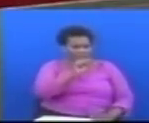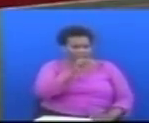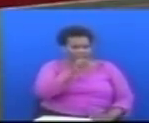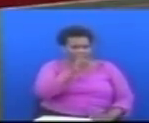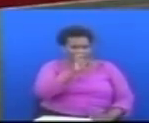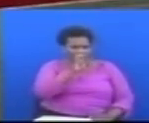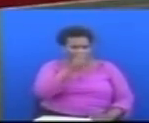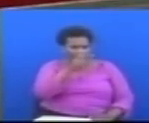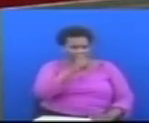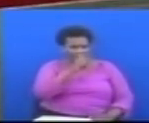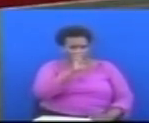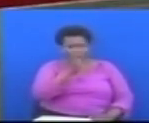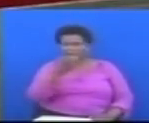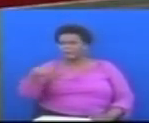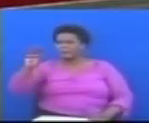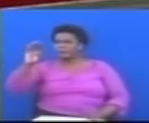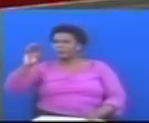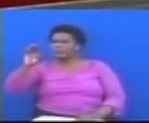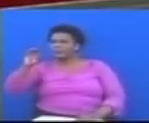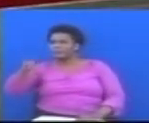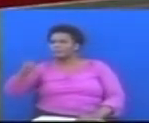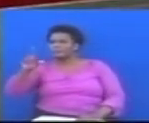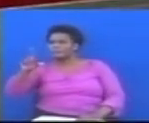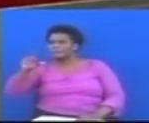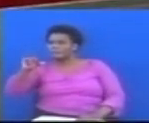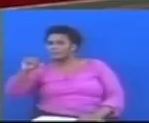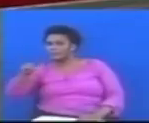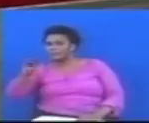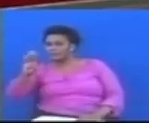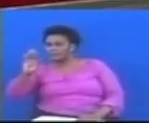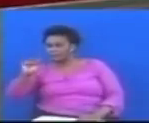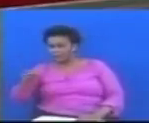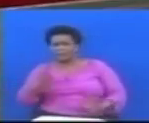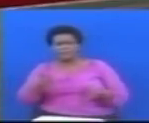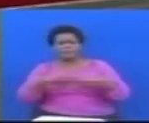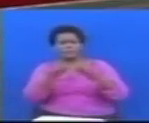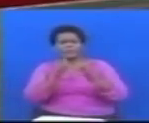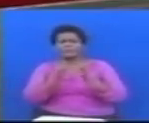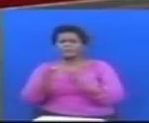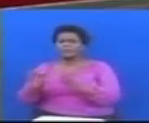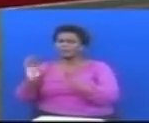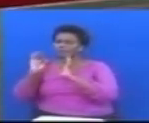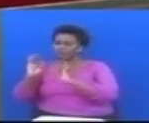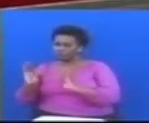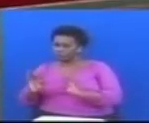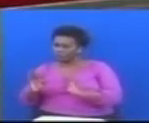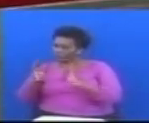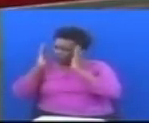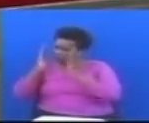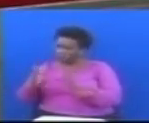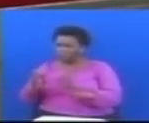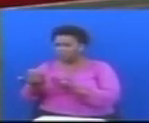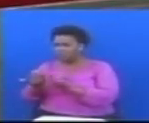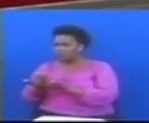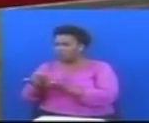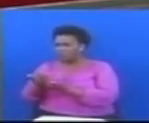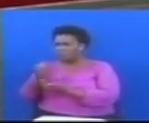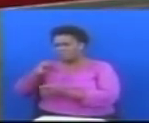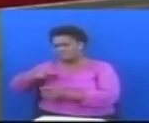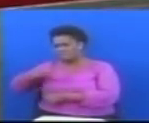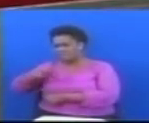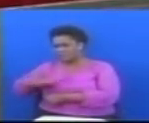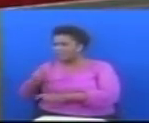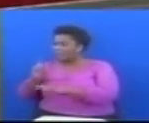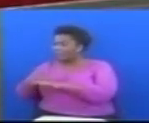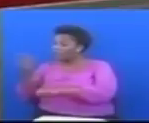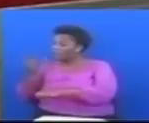Ifakara tunaunganisha mpaka kwenda Njombe. Tumejiwekea mipango mizuri Mheshimiwa Naibu Spika. Kwa hiyo Mheshimiwa mbunge, vuta subira na saa nyingine tuonane